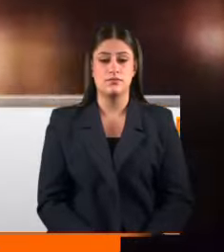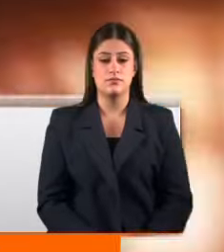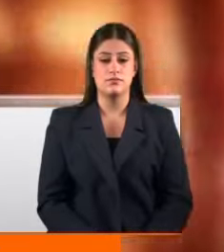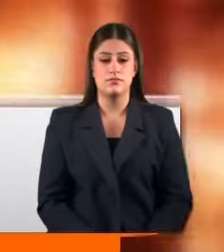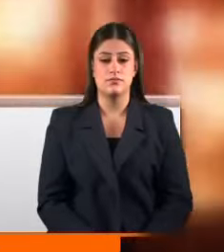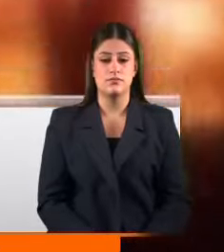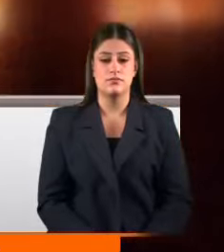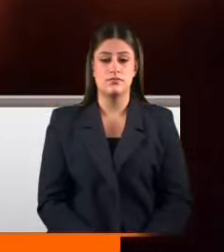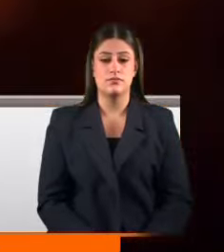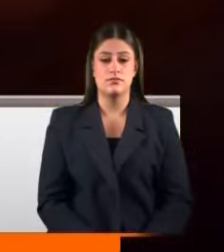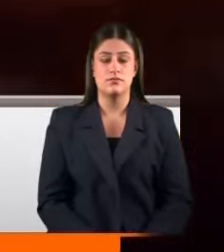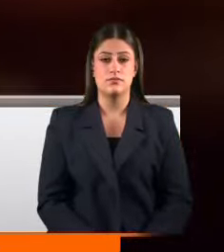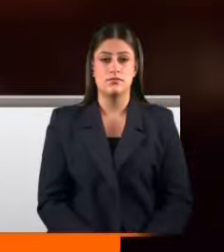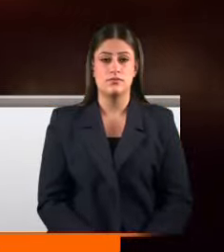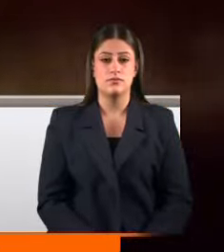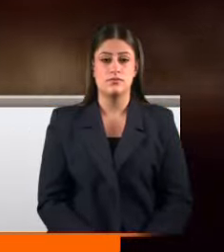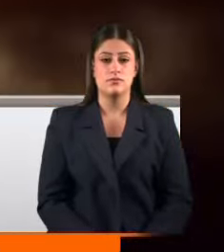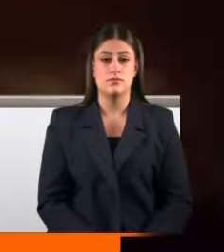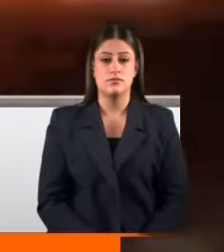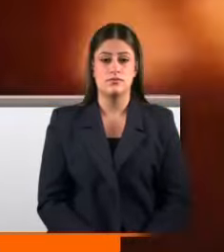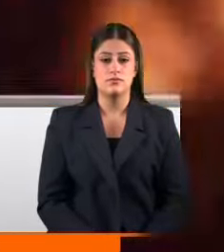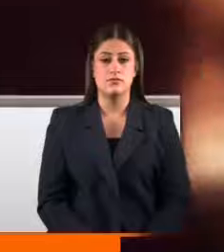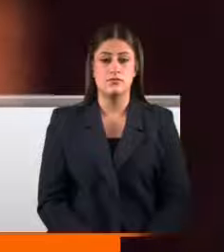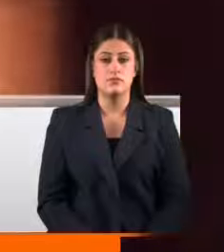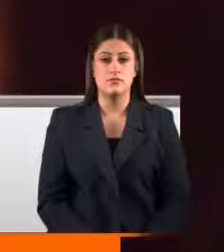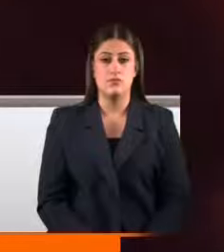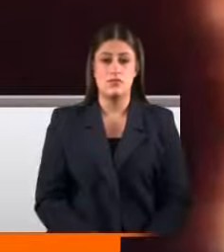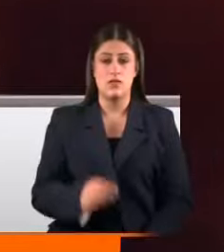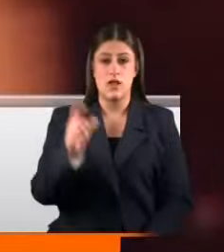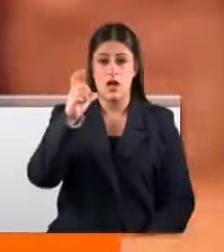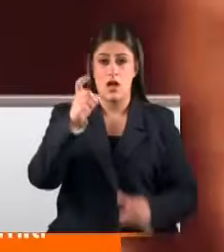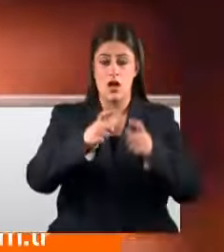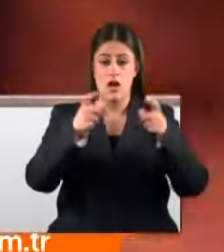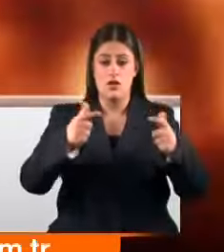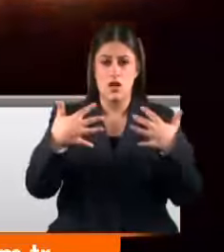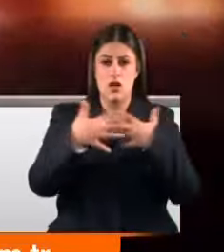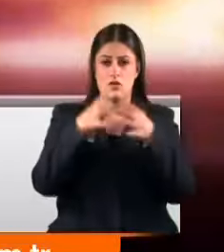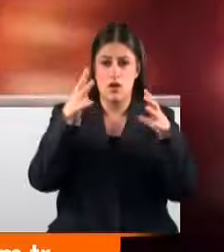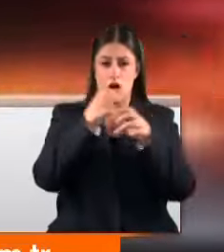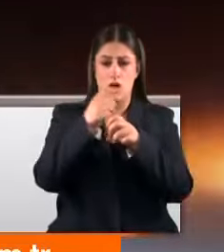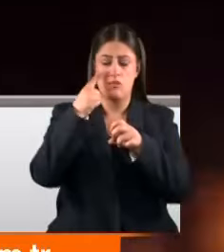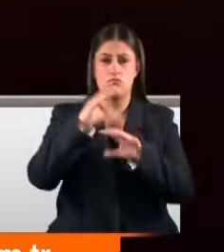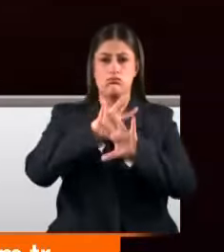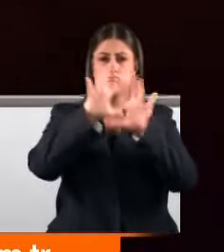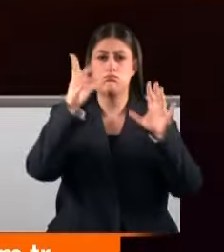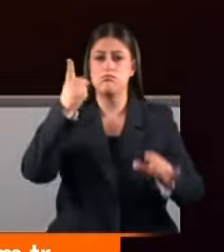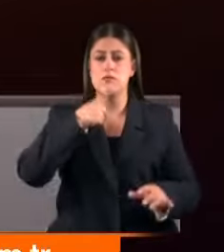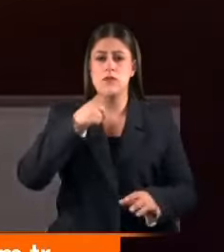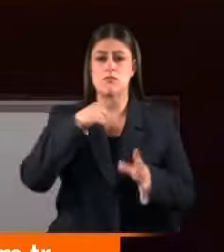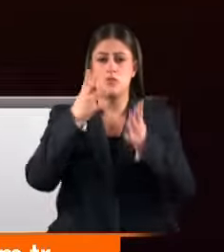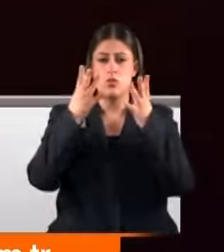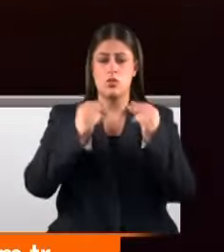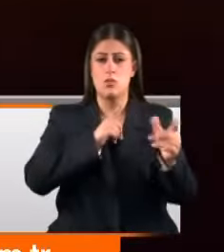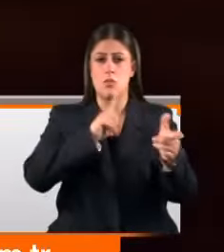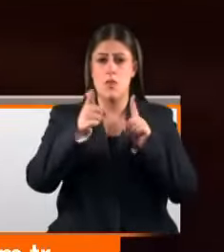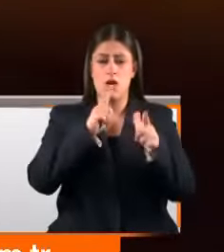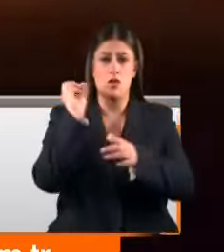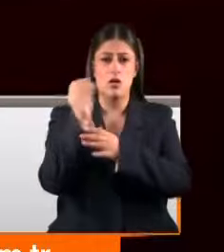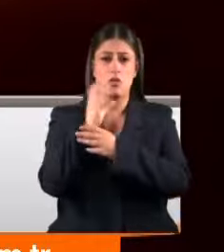var. Böyle bir şey yok. Böyle bir şey yok. Aydın'da gecenin karanlığı bir anda kızıla döndü. Çığlık ve siren